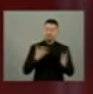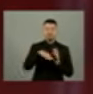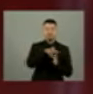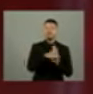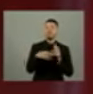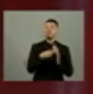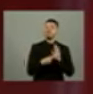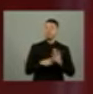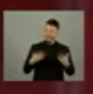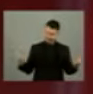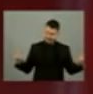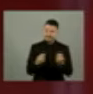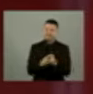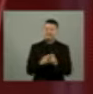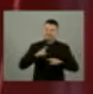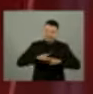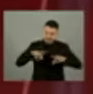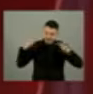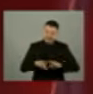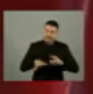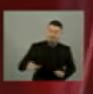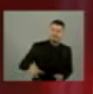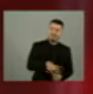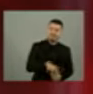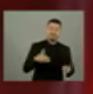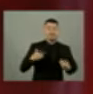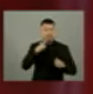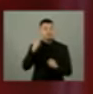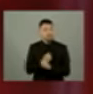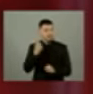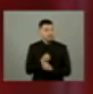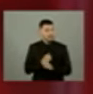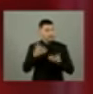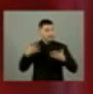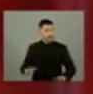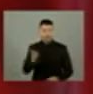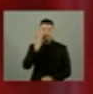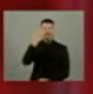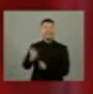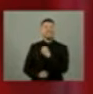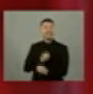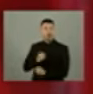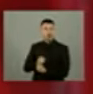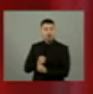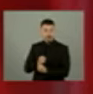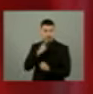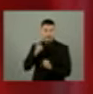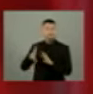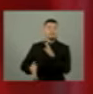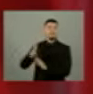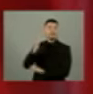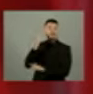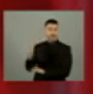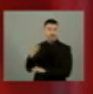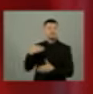επόμενη αναμέτρηση. Είναι πάρα πολύ νωρίς ακόμη. Καλά, ναι, για εθνικές εκλογές, ναι, είναι πολύ μεγάλος ο χρόνος. Εννοείται, αναφέρομαι τώρα